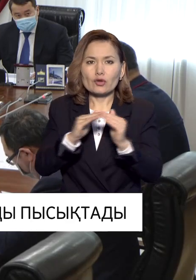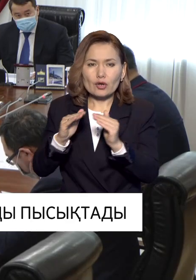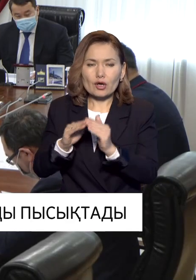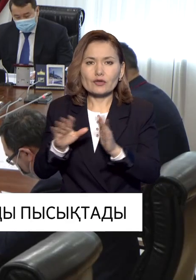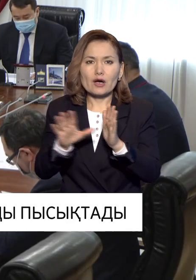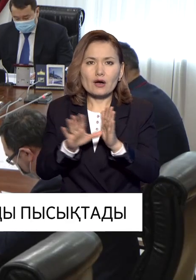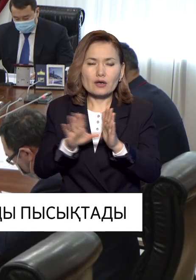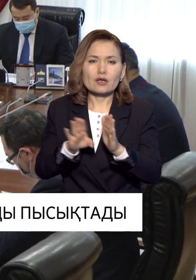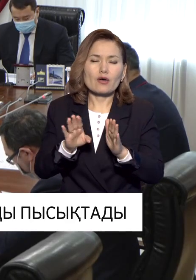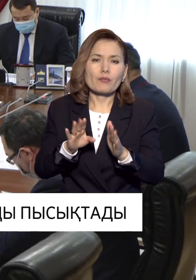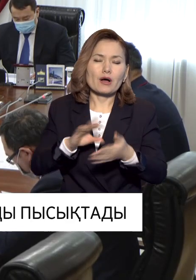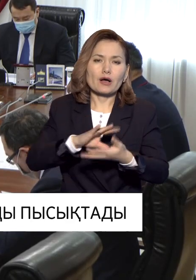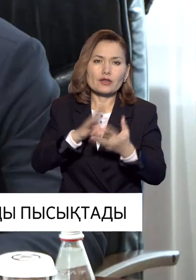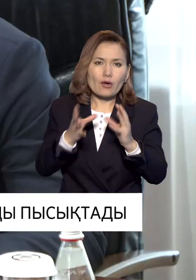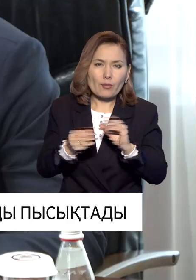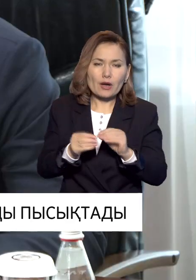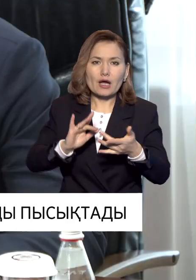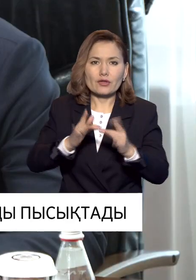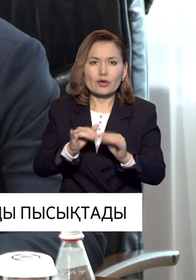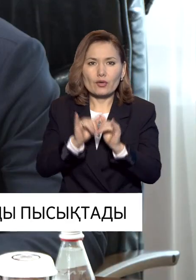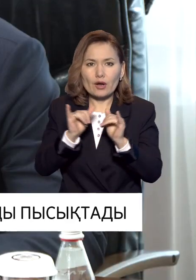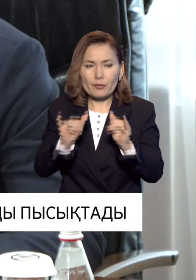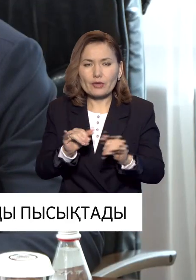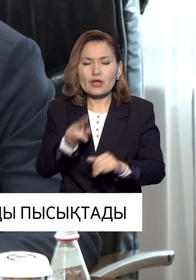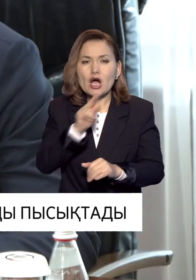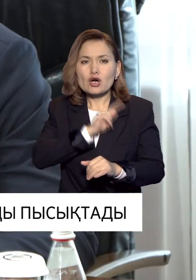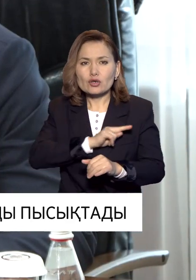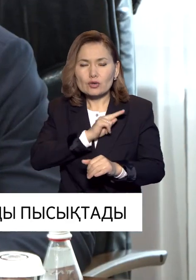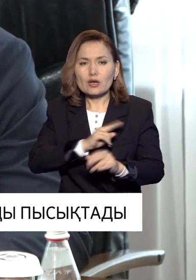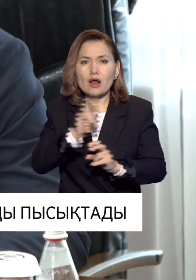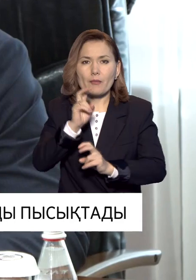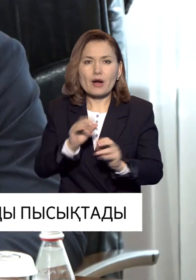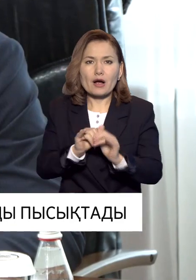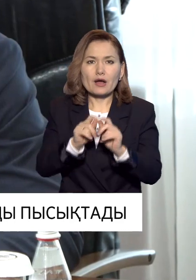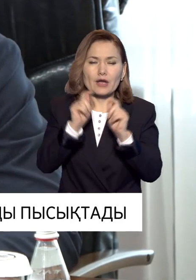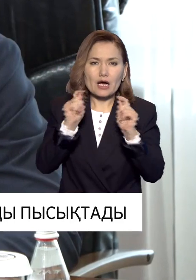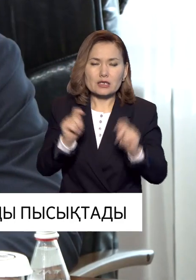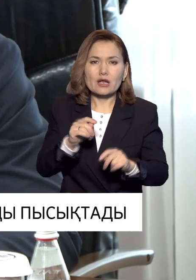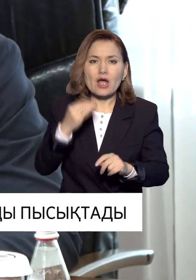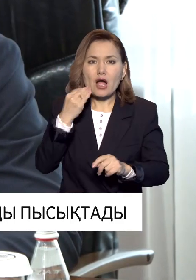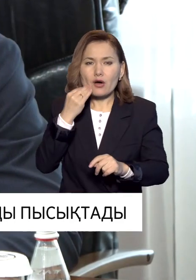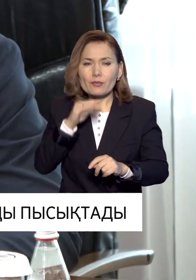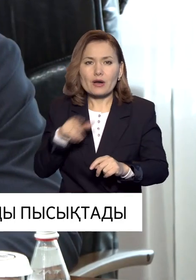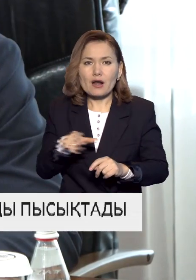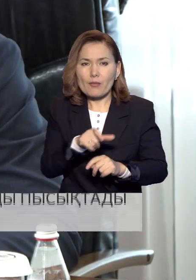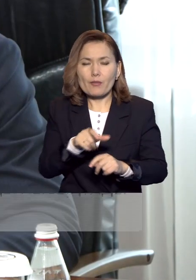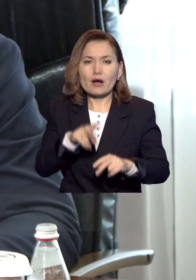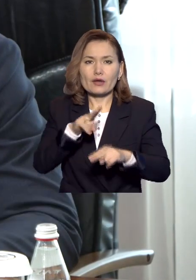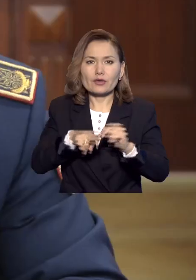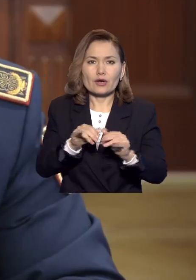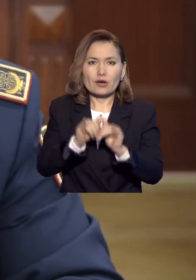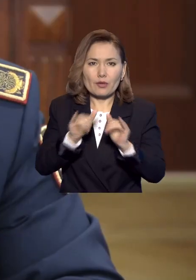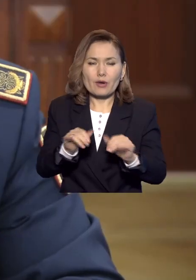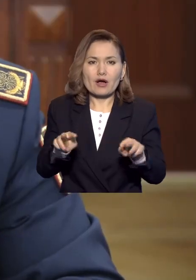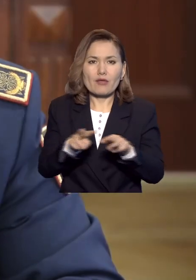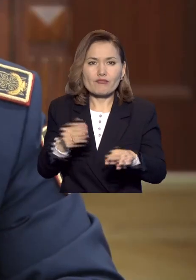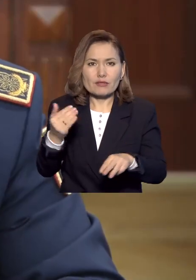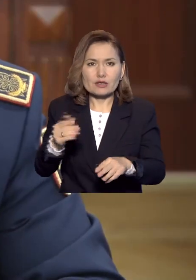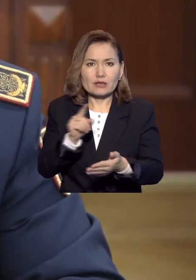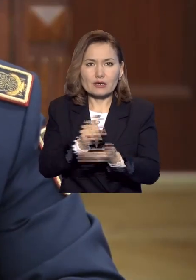коммуналдық шаруашылығын цифрландыру, өңдеу өнеркәсібін көтеріп, жол сапасын арттыру индустрия және инфрақұрылымдық даму министрлігінің